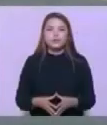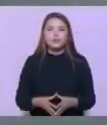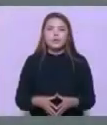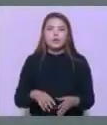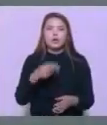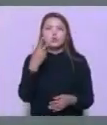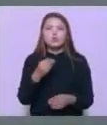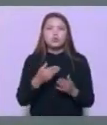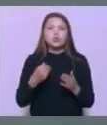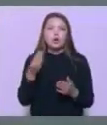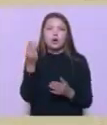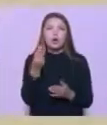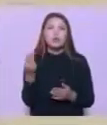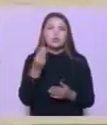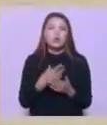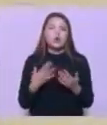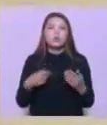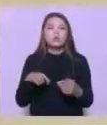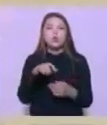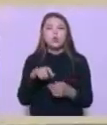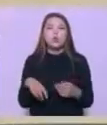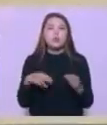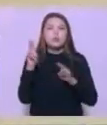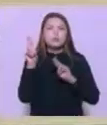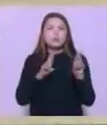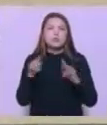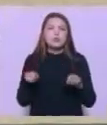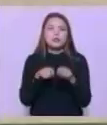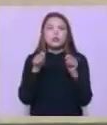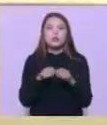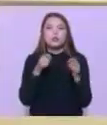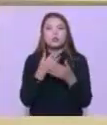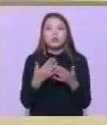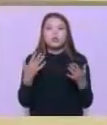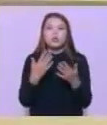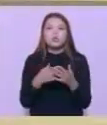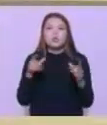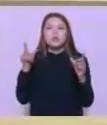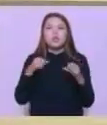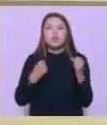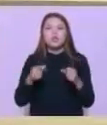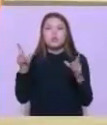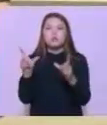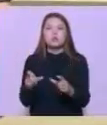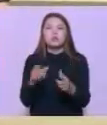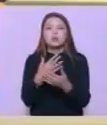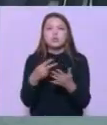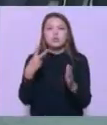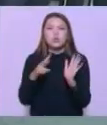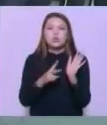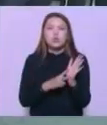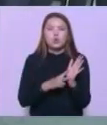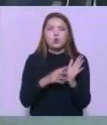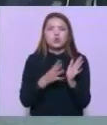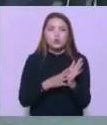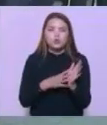Соңғы 3 күнде Ақтау қаласы аумағында жол ережесін бұзған 387 құқық бұзушылық тіркелді. Арнайы айып тұраққа 29 автокөлік жабылып, 18